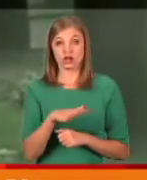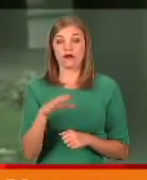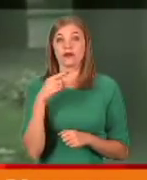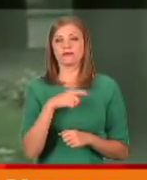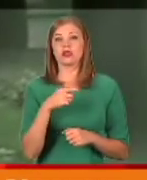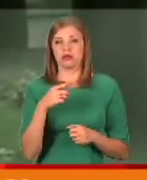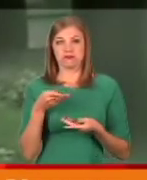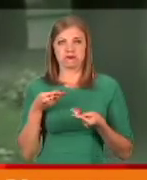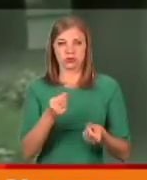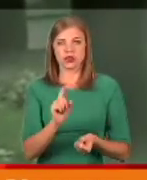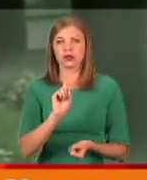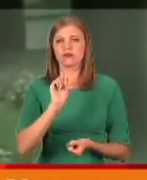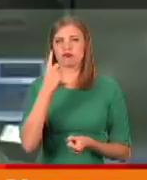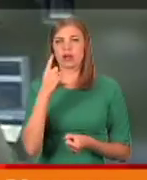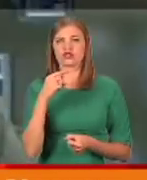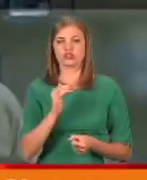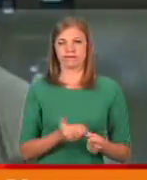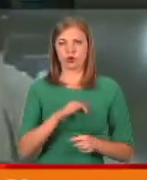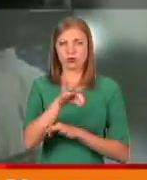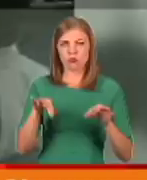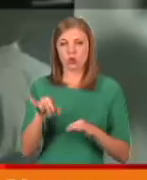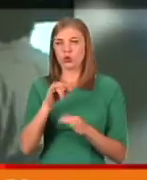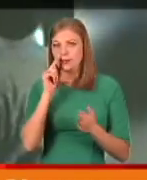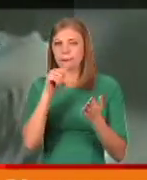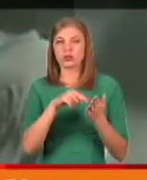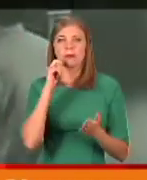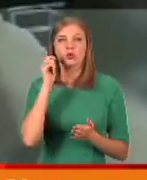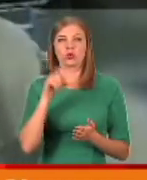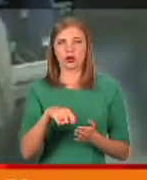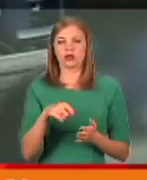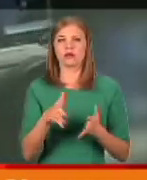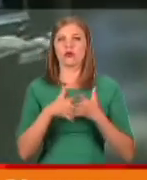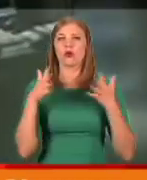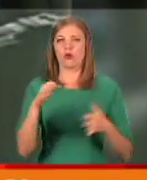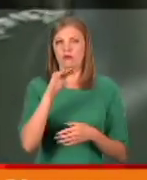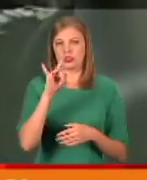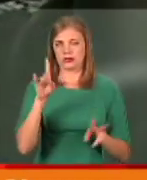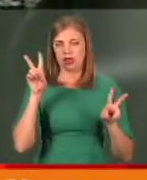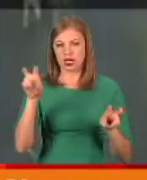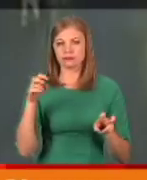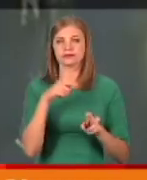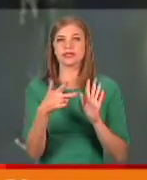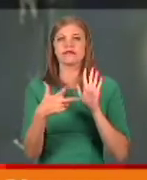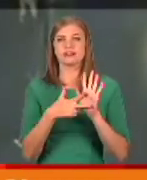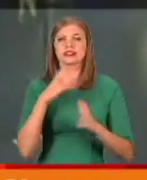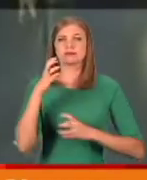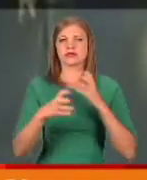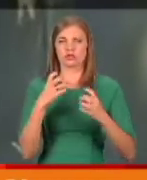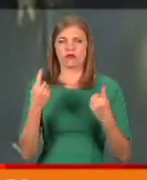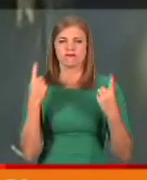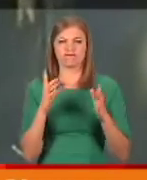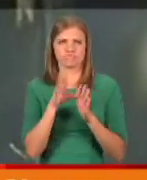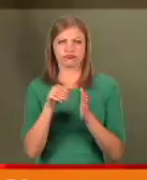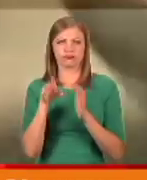Промоція подій, але перший комерційний міжнародний проект, куди потрапляє Україна – Global Star. Клієнт – 8 світових гігантів,